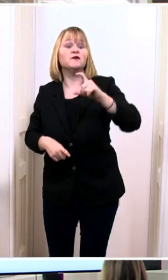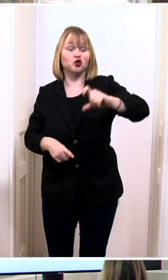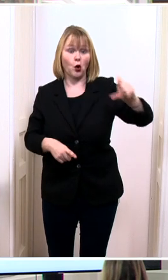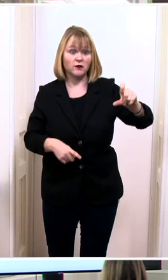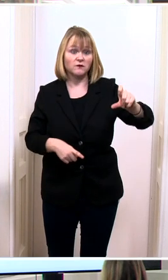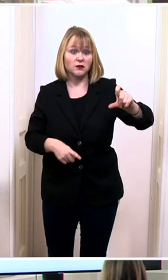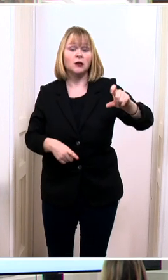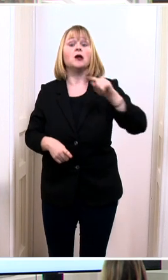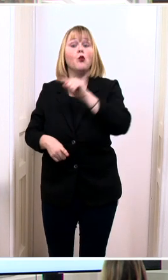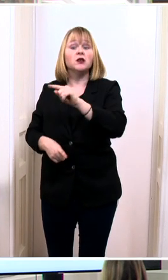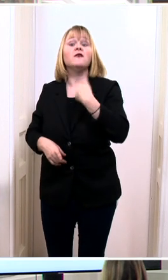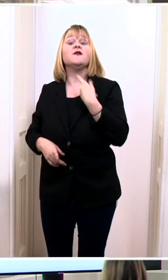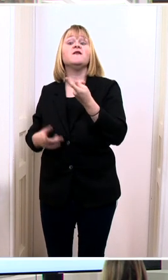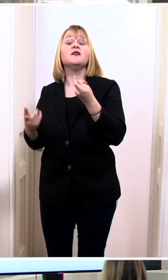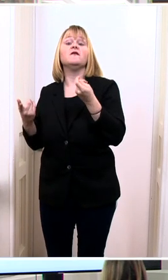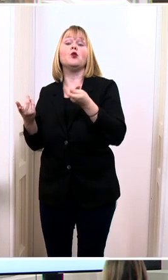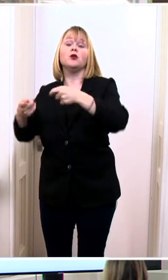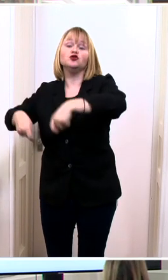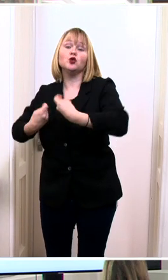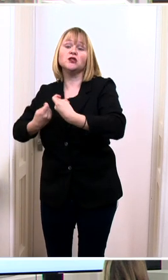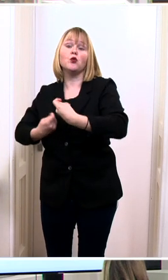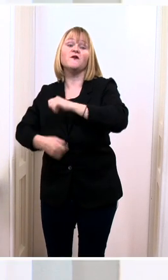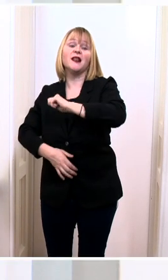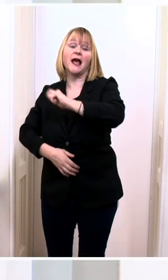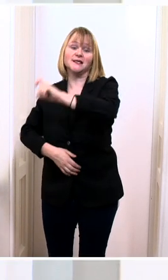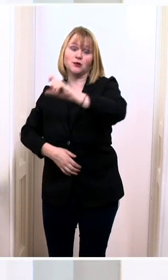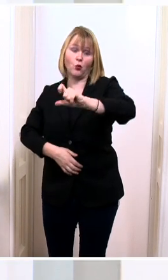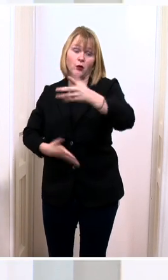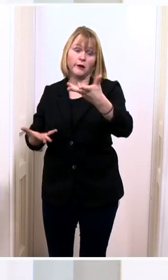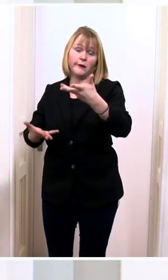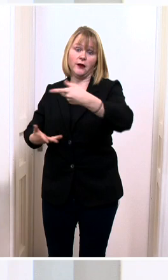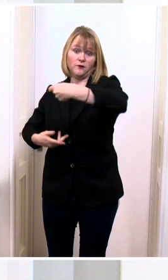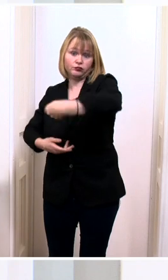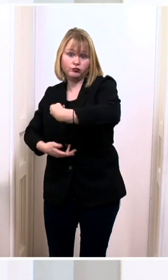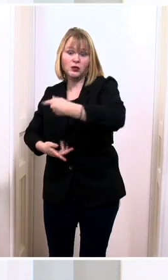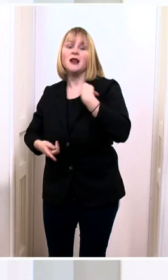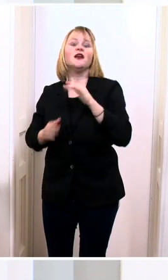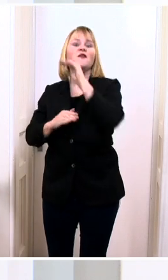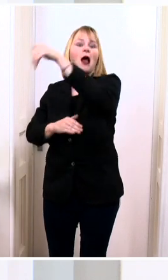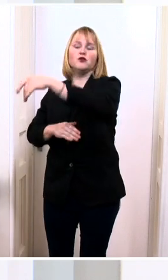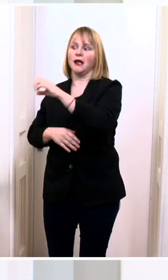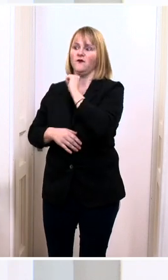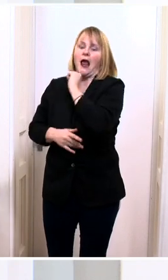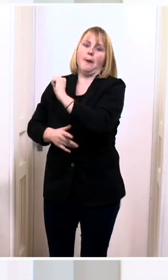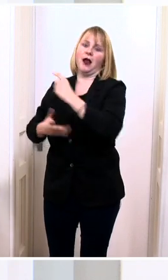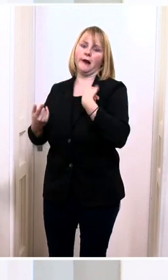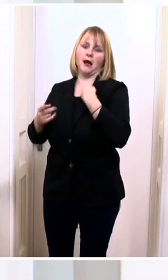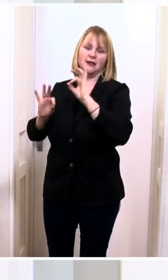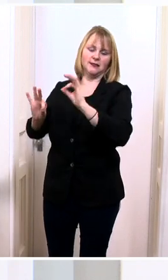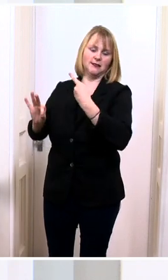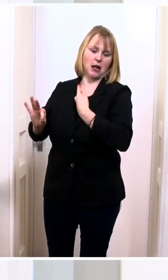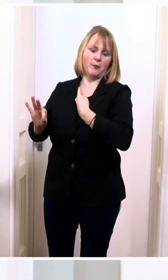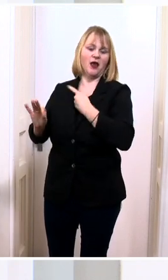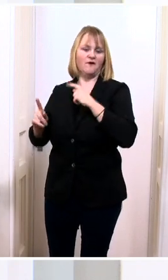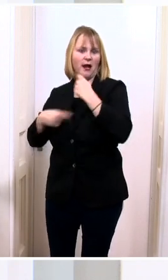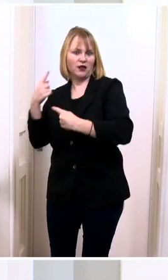bei den Unterstützungsleistungen für die Wirtschaft aber nicht direkt vom Ausland abhängig, sondern können diese selbstständig entwickeln und